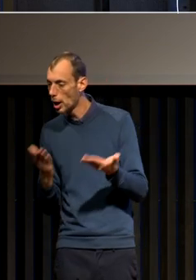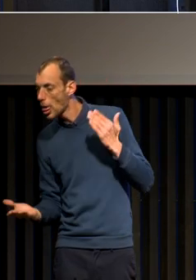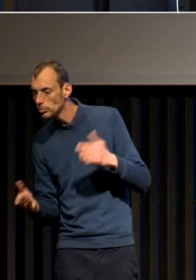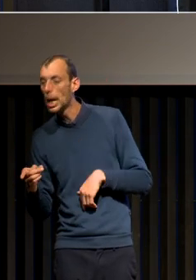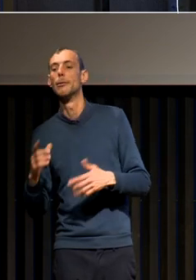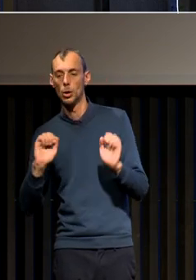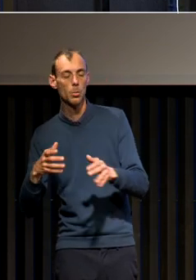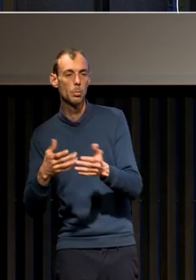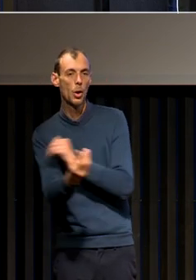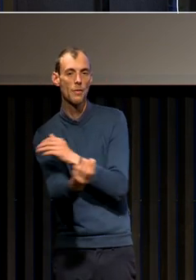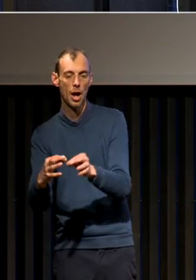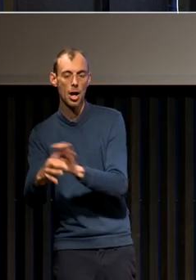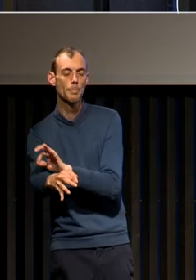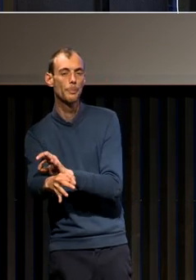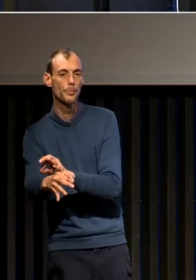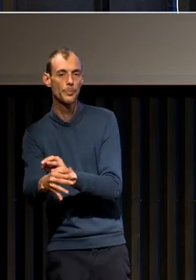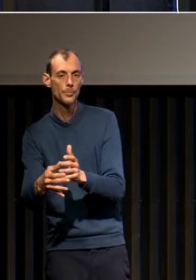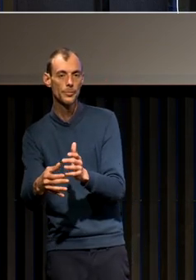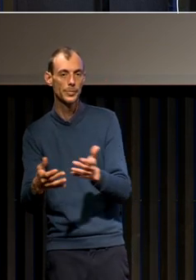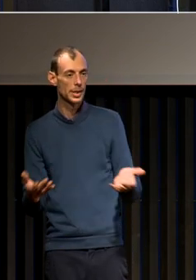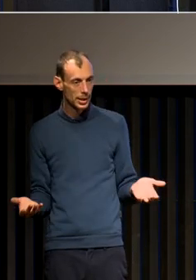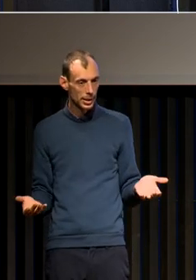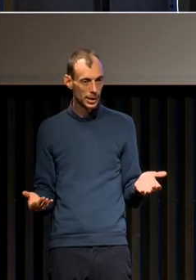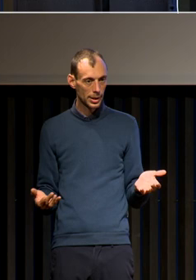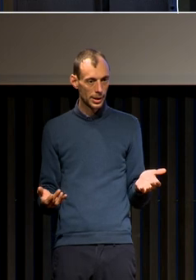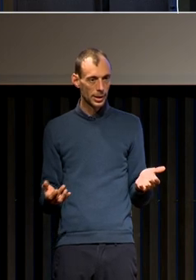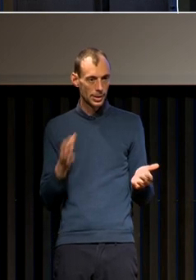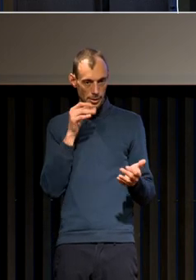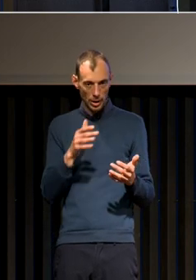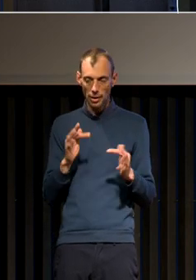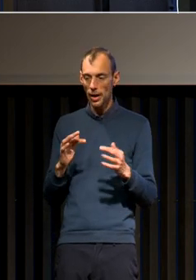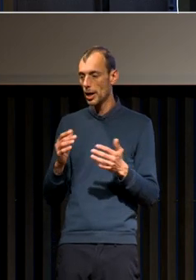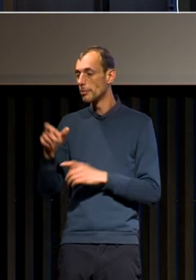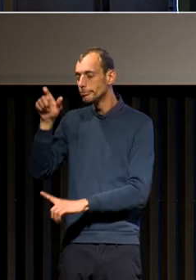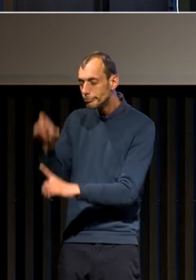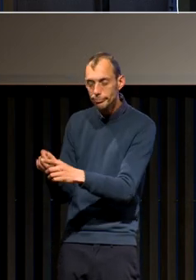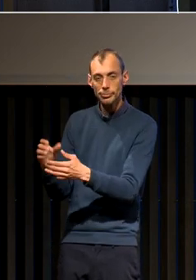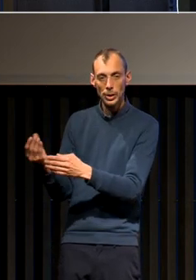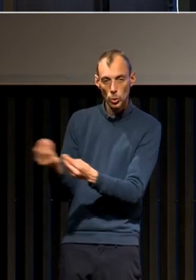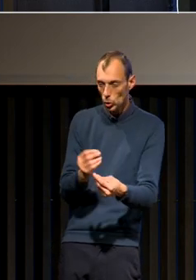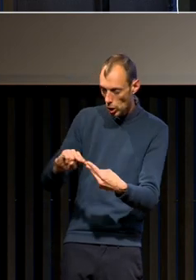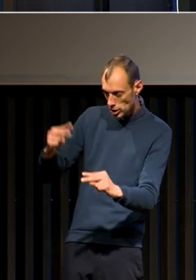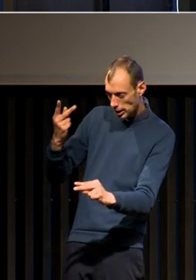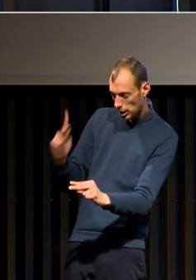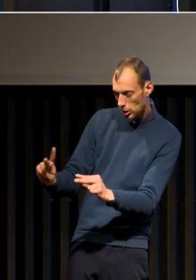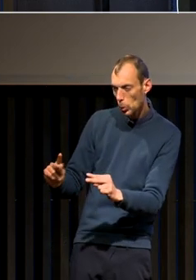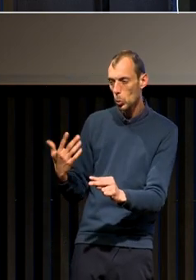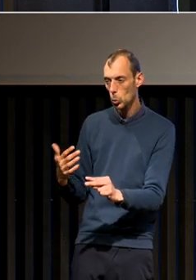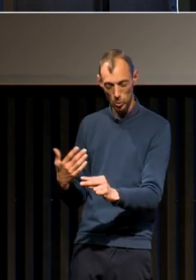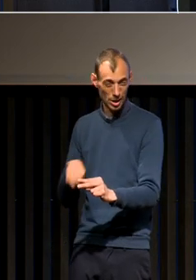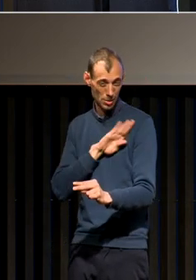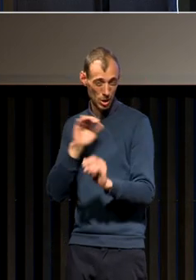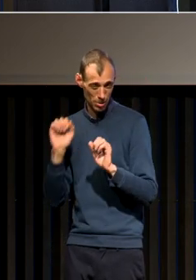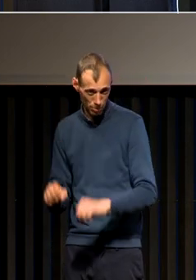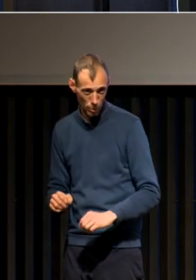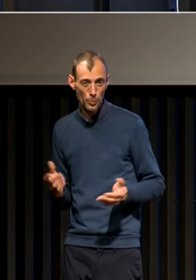la responsabilité, entre guillemets, de la génétique du donneur est directement engagée. Mais on ne recherche pas toutes